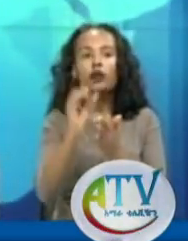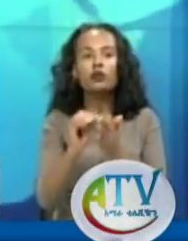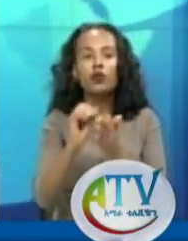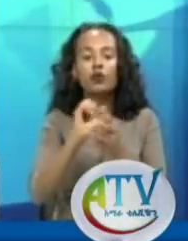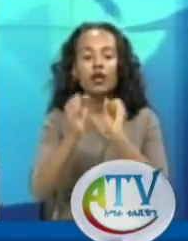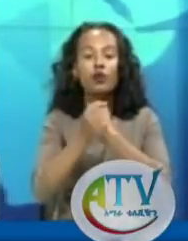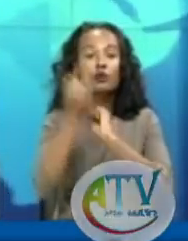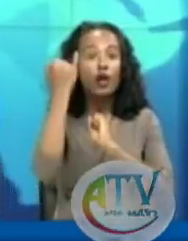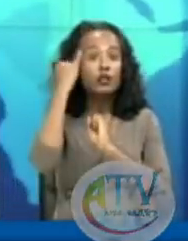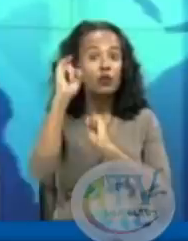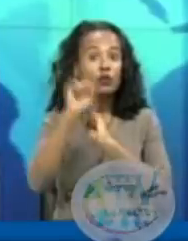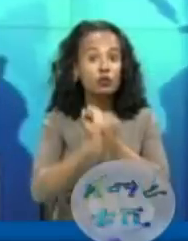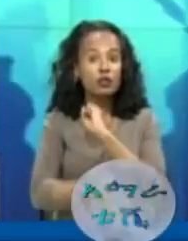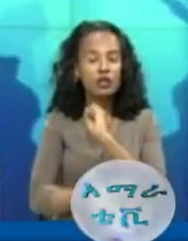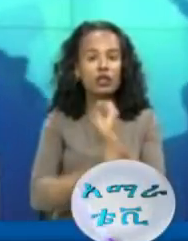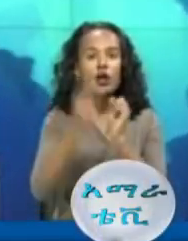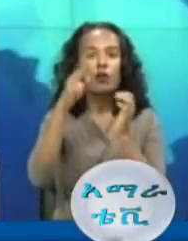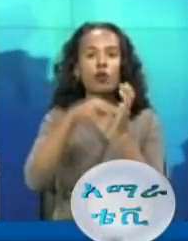መሰረት